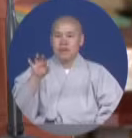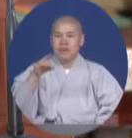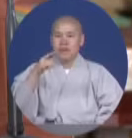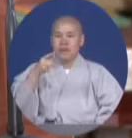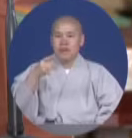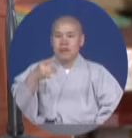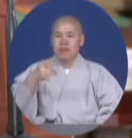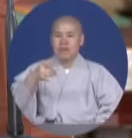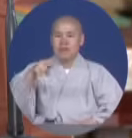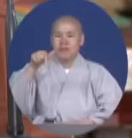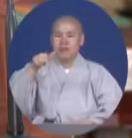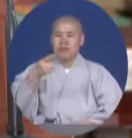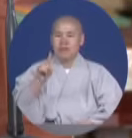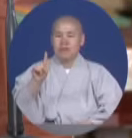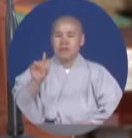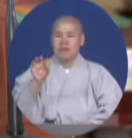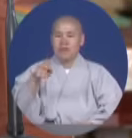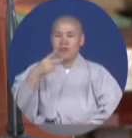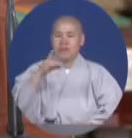연부사의